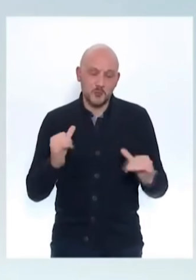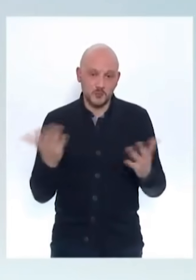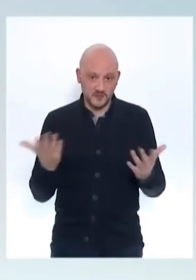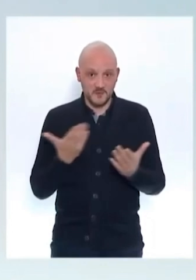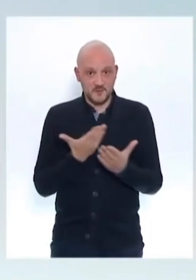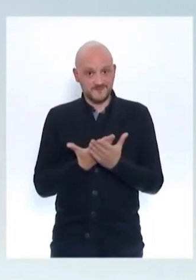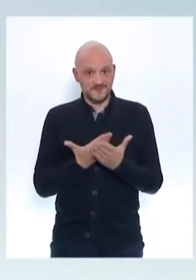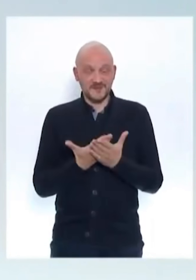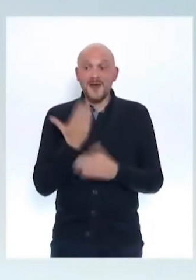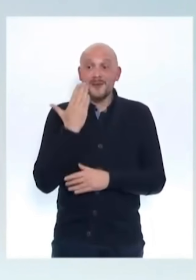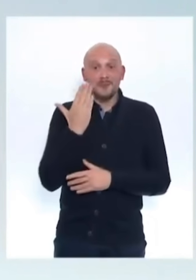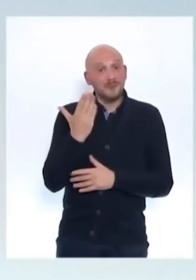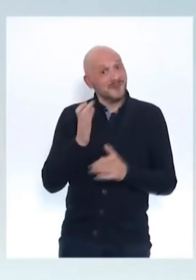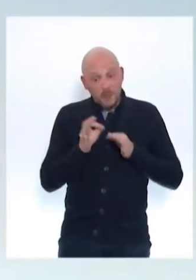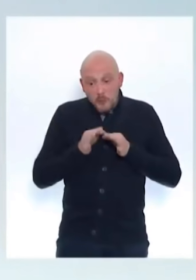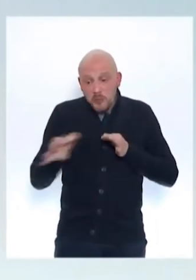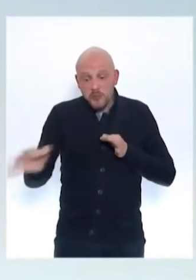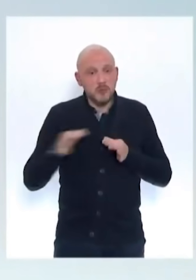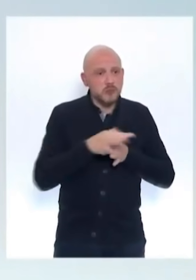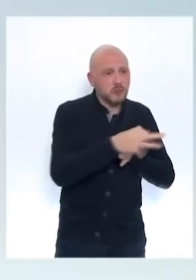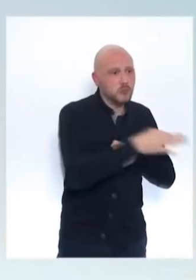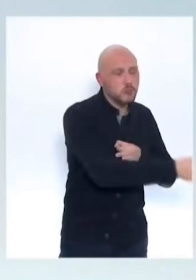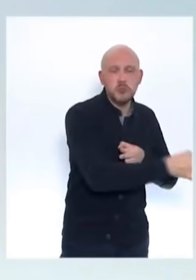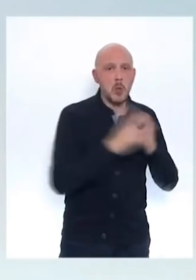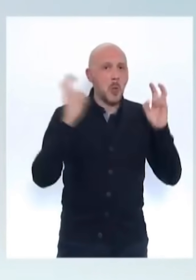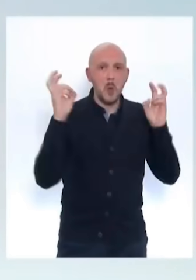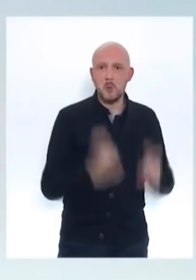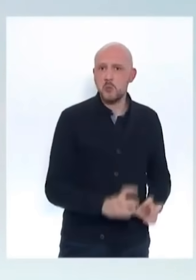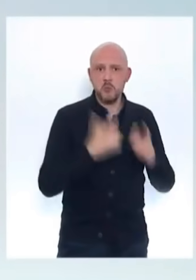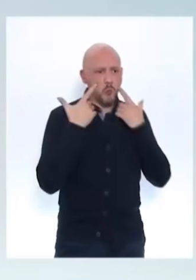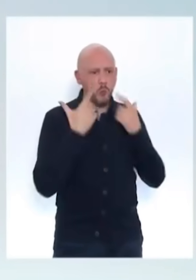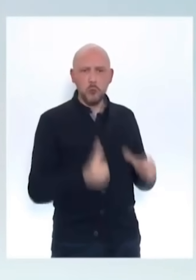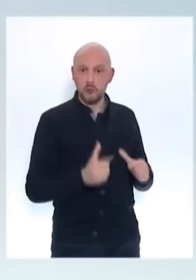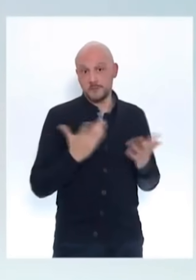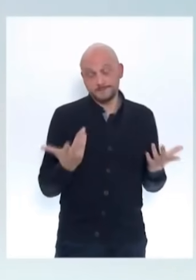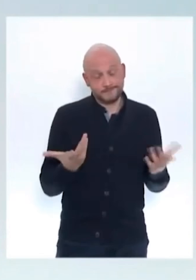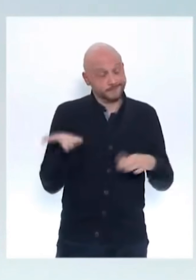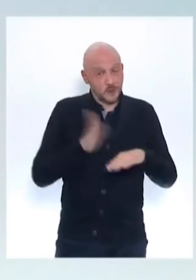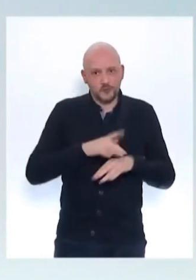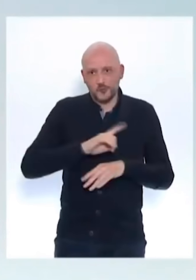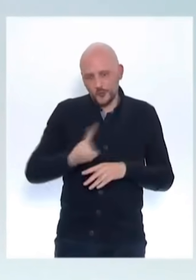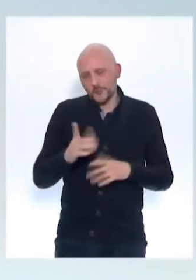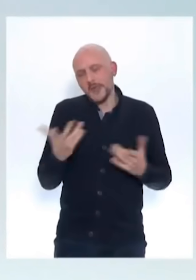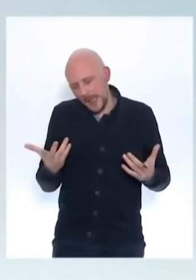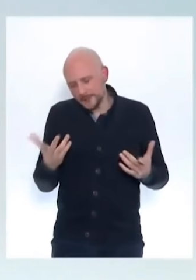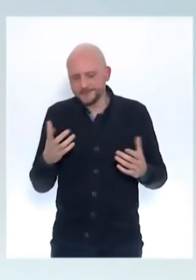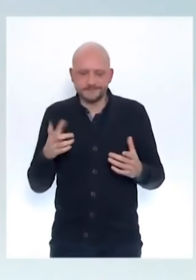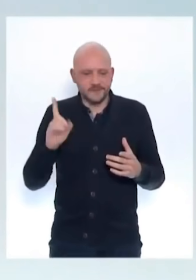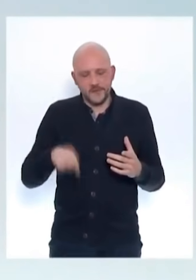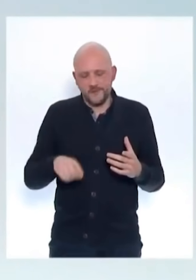fortement nous aurions pu assumer ce risque mais ce n'est pas le cas nous devons être raisonnable